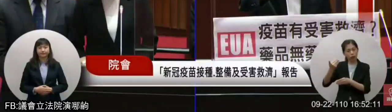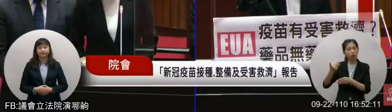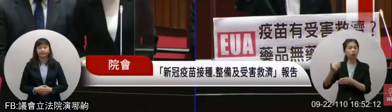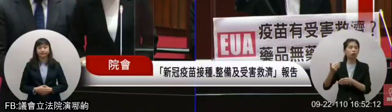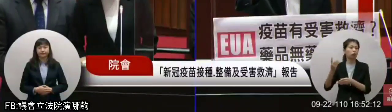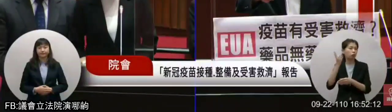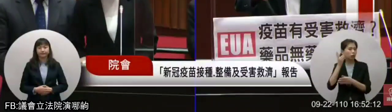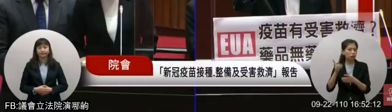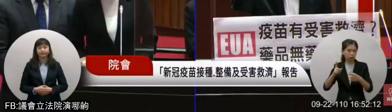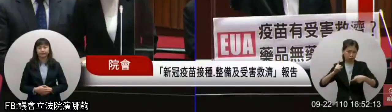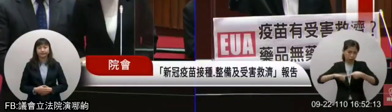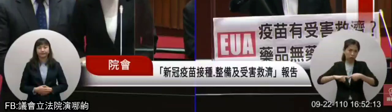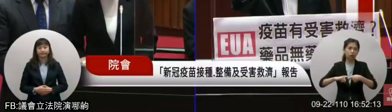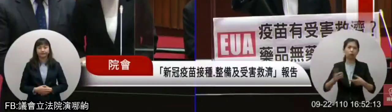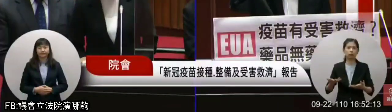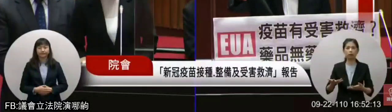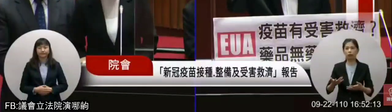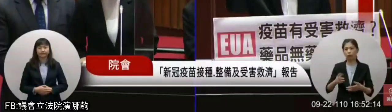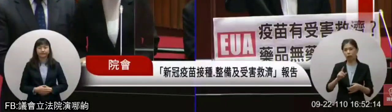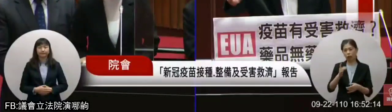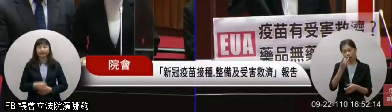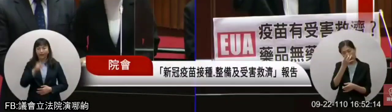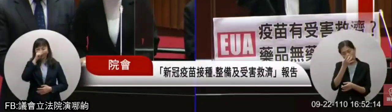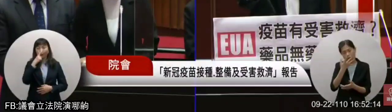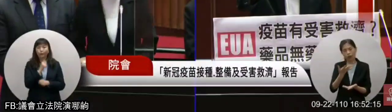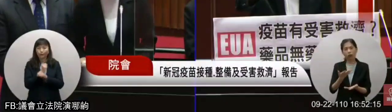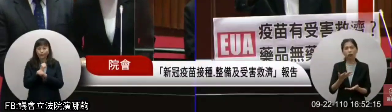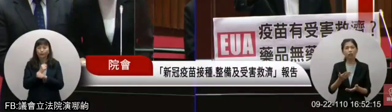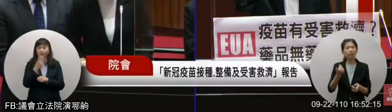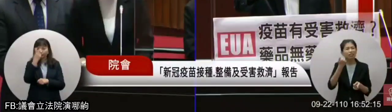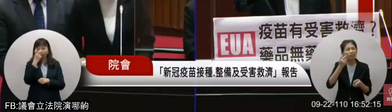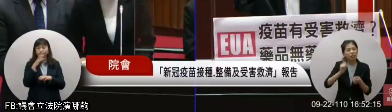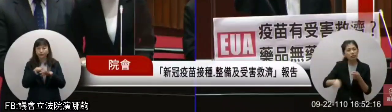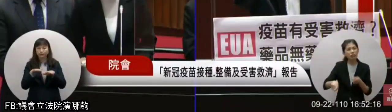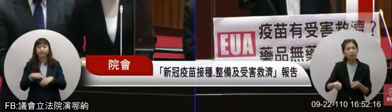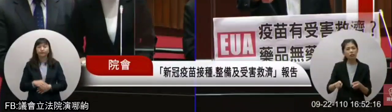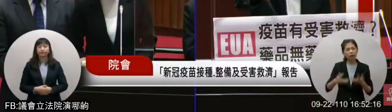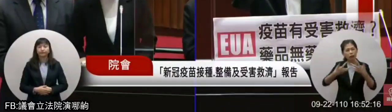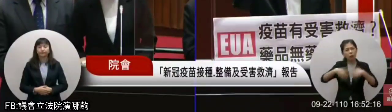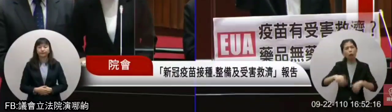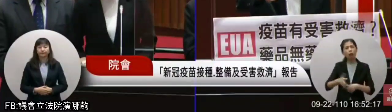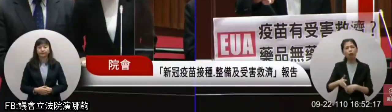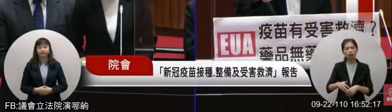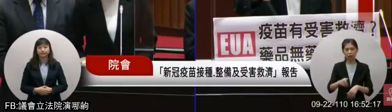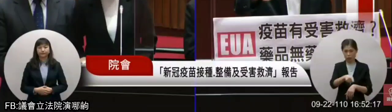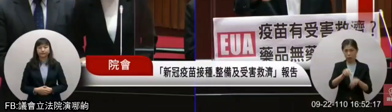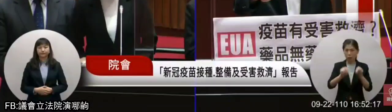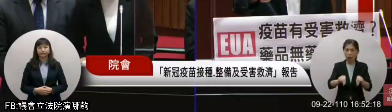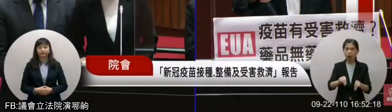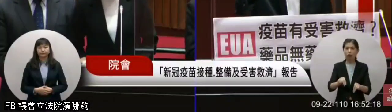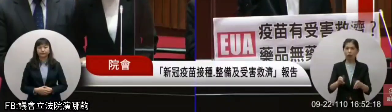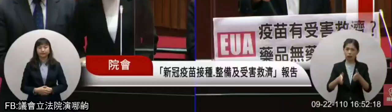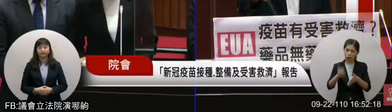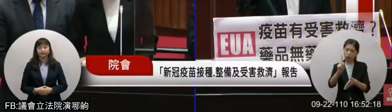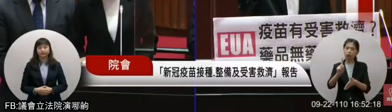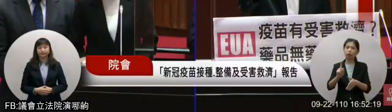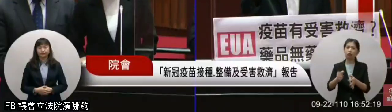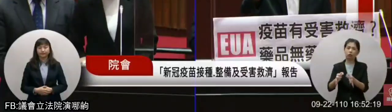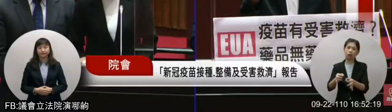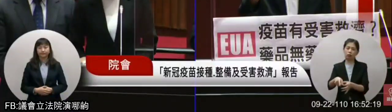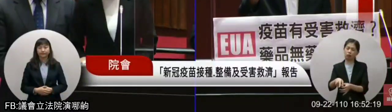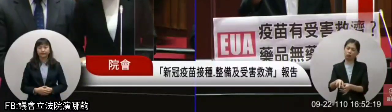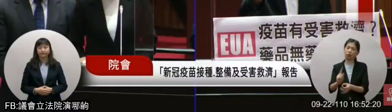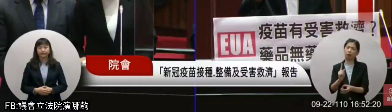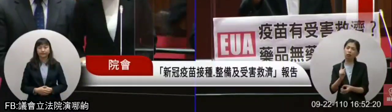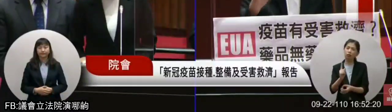你经济部还是官贸，还是那些电子支付银行谁的问题？ 是 你们有签约，而且是限制性招标，该处罚该怎么